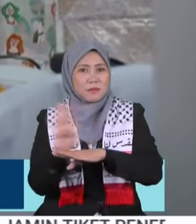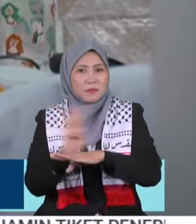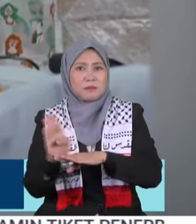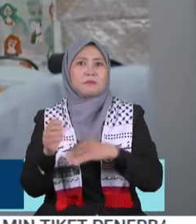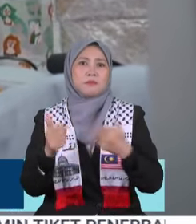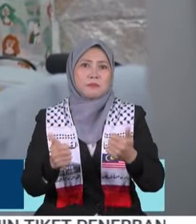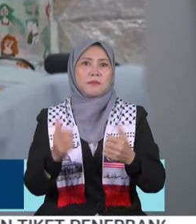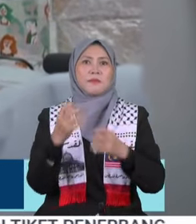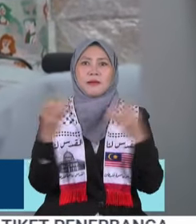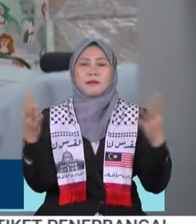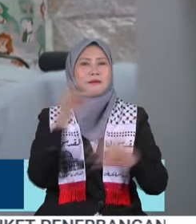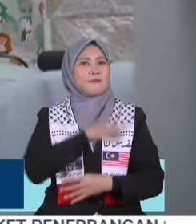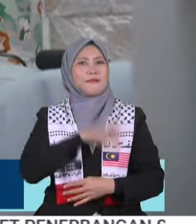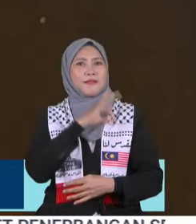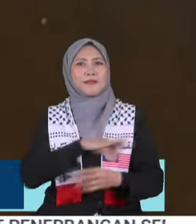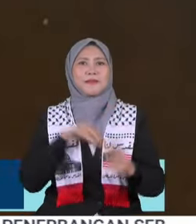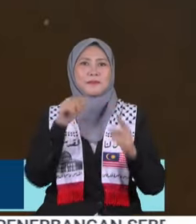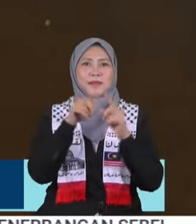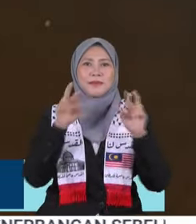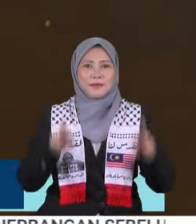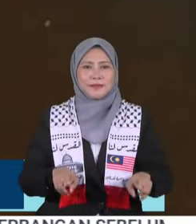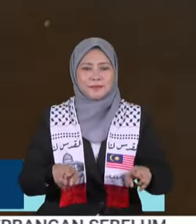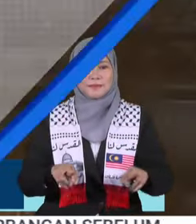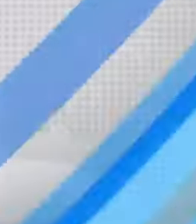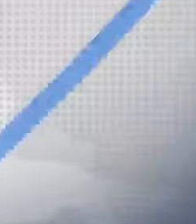ia memberi banyak manfaat kepada rakyat.